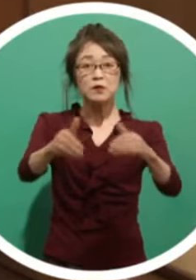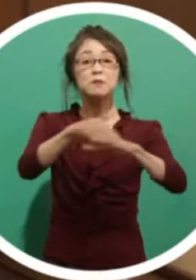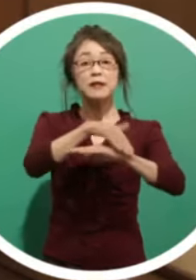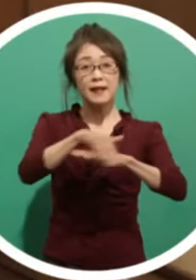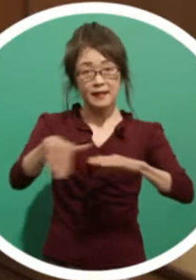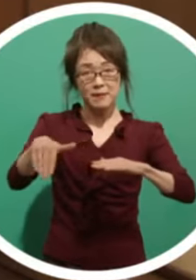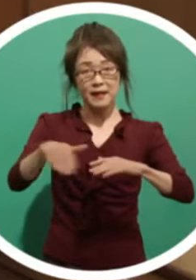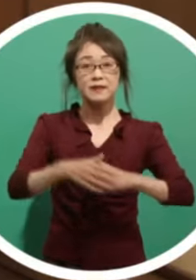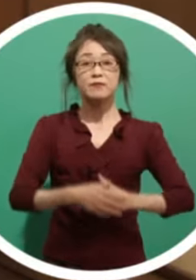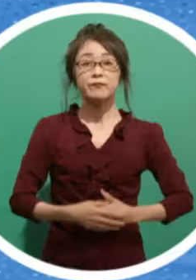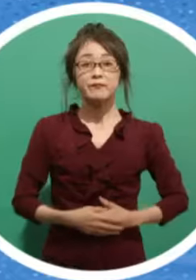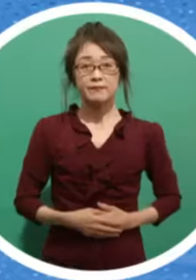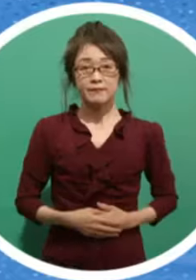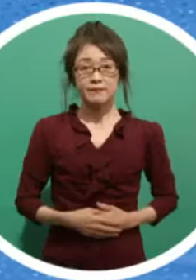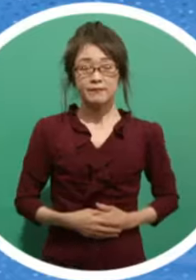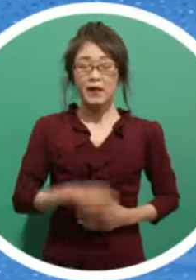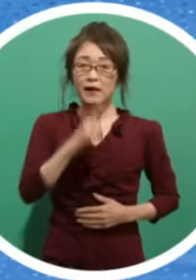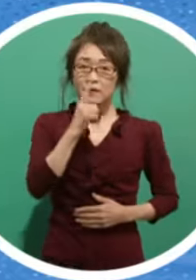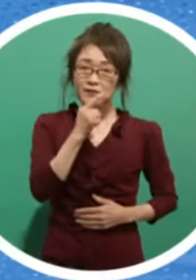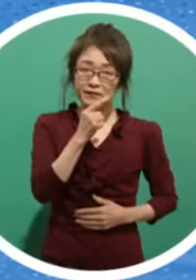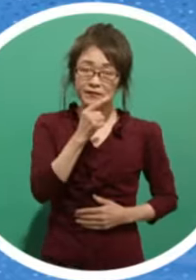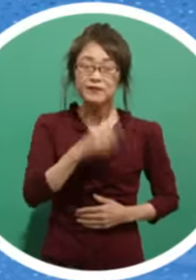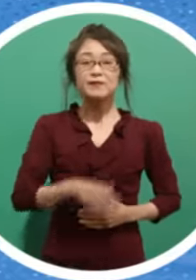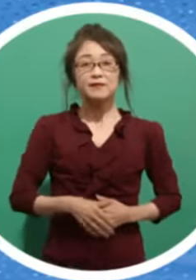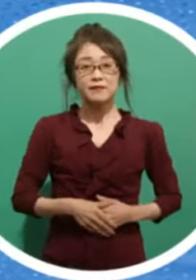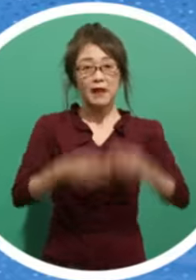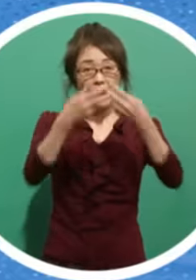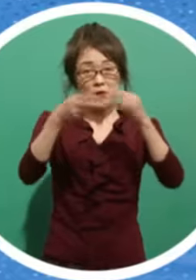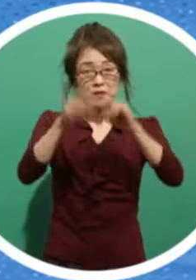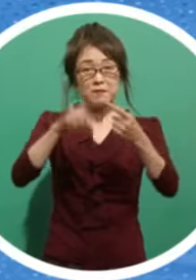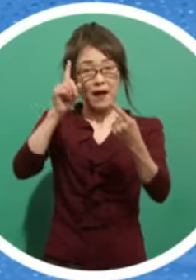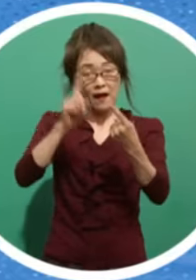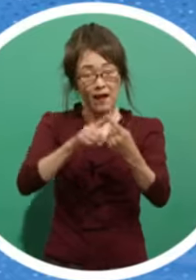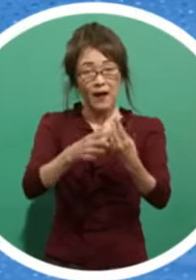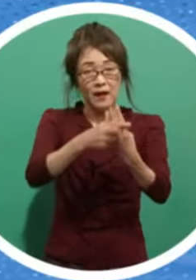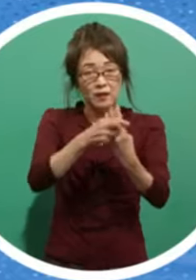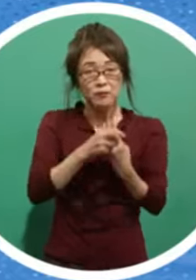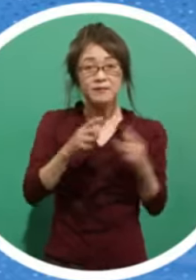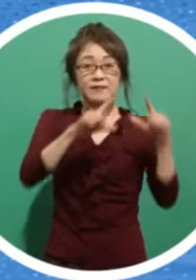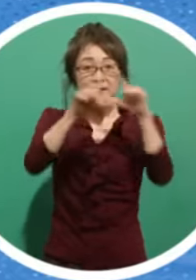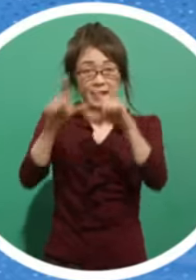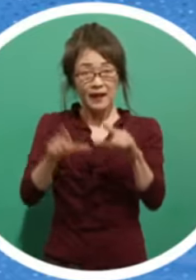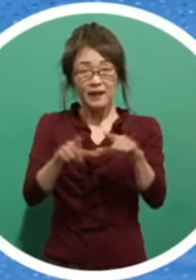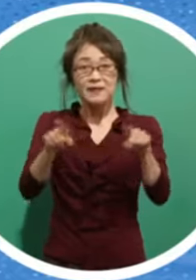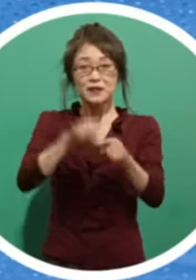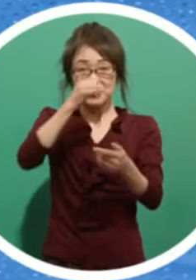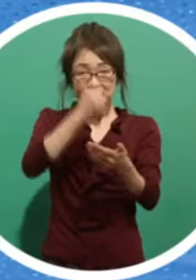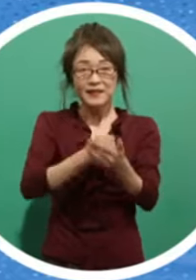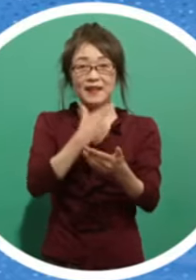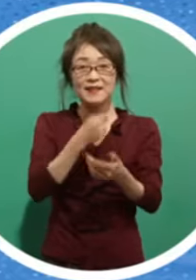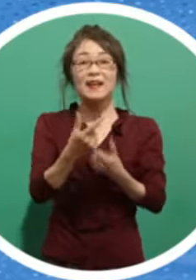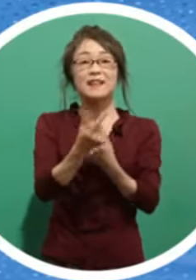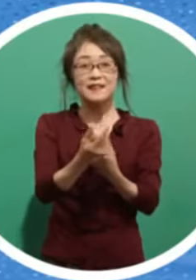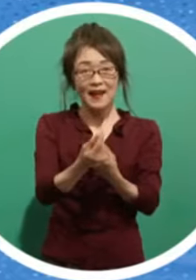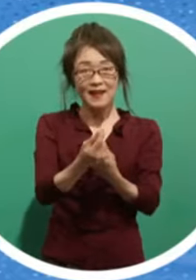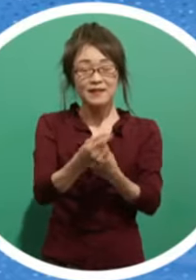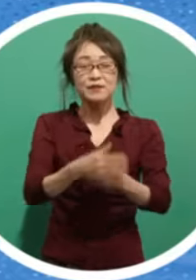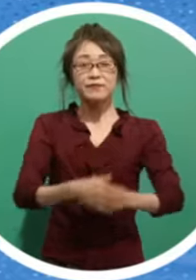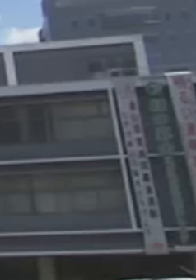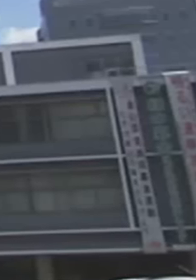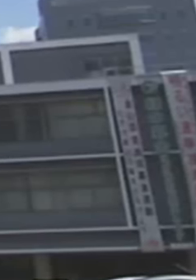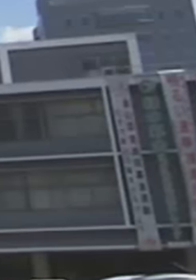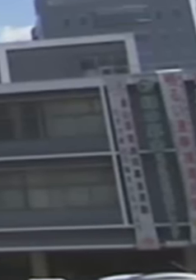めていきます。 なるほど、広島ならではの欲張りなライフスタイル、一緒に実現していきたいです